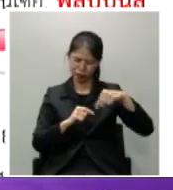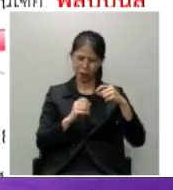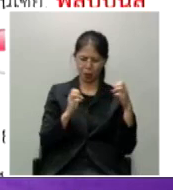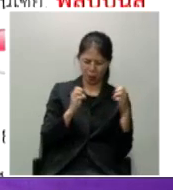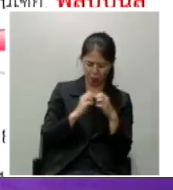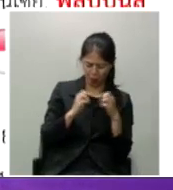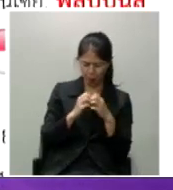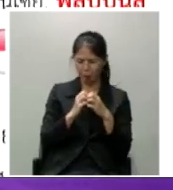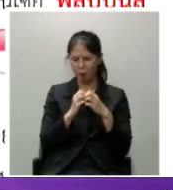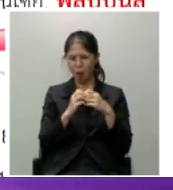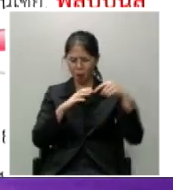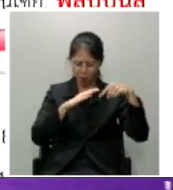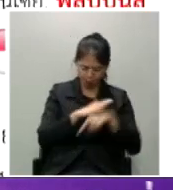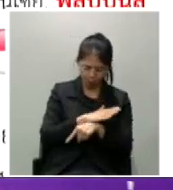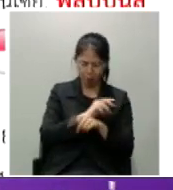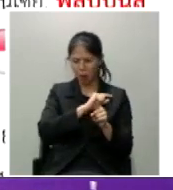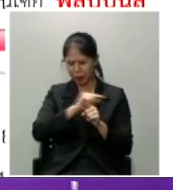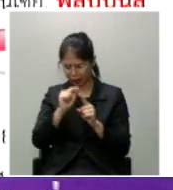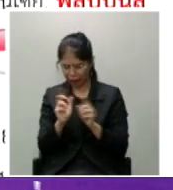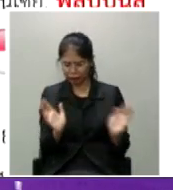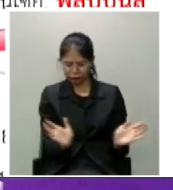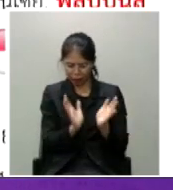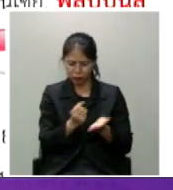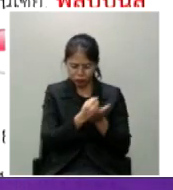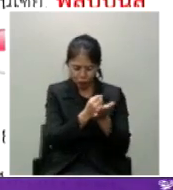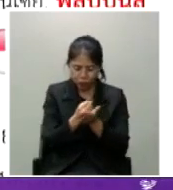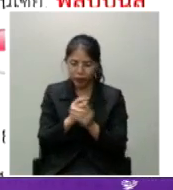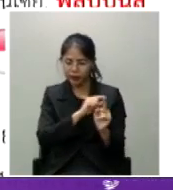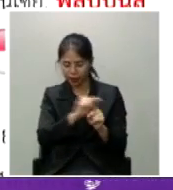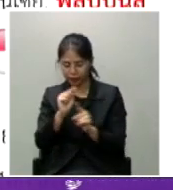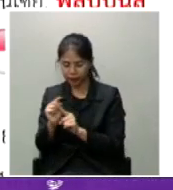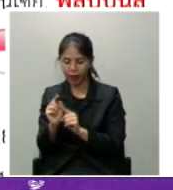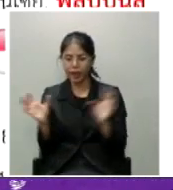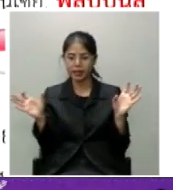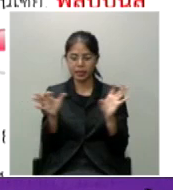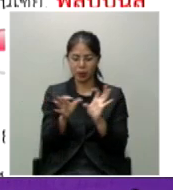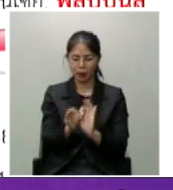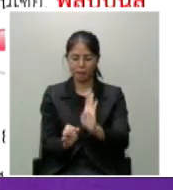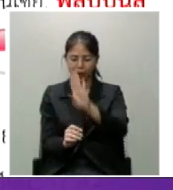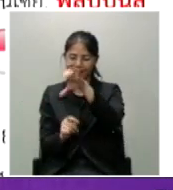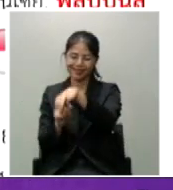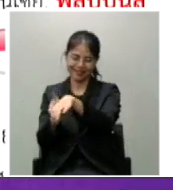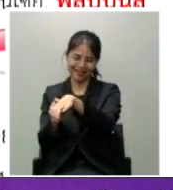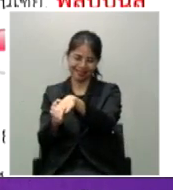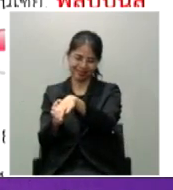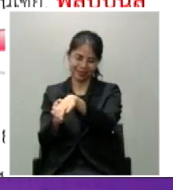อฉนกลโกงเอื้อประโยชน์ต่อธุรกิจต่างชาติ